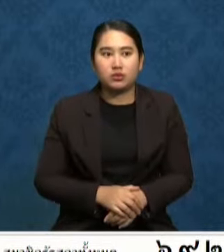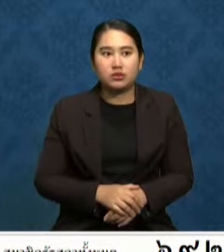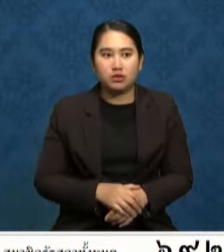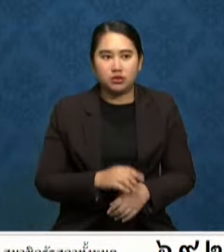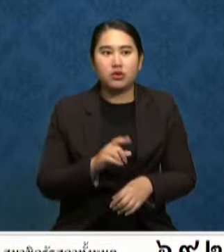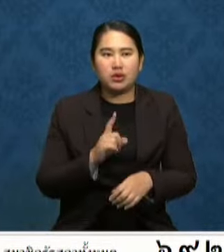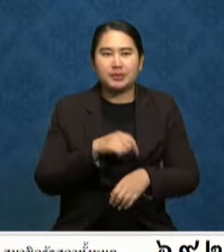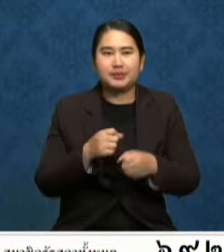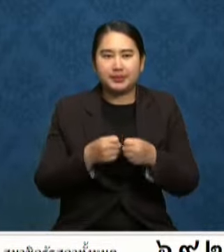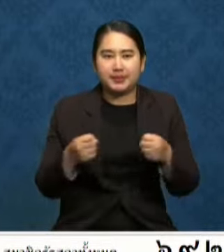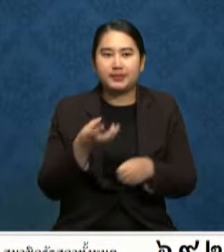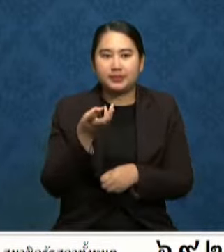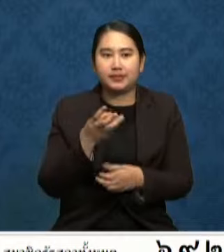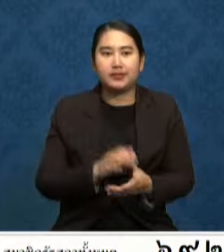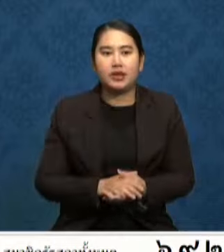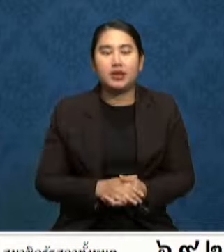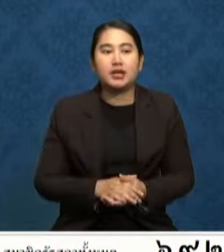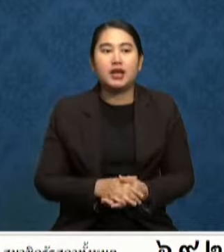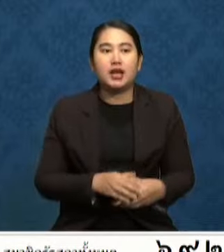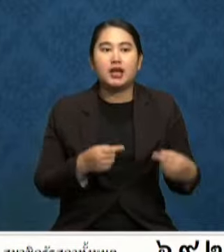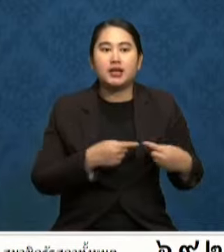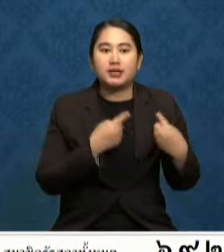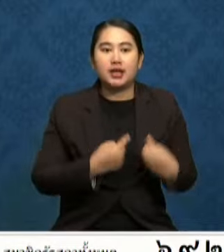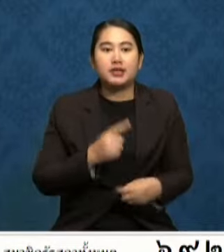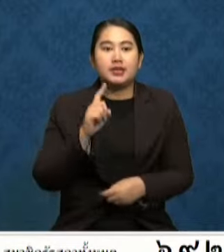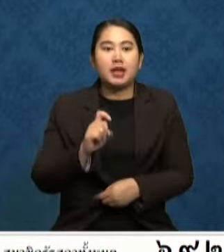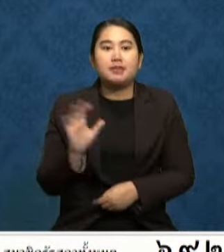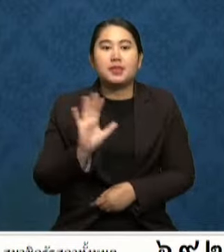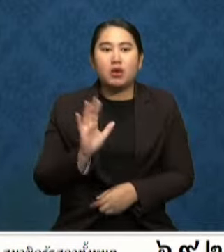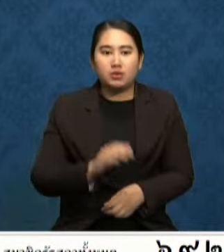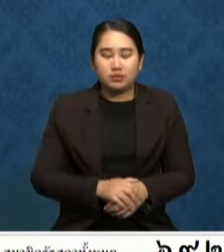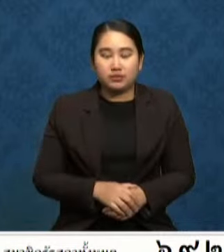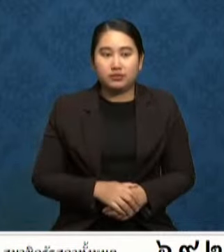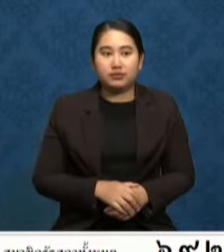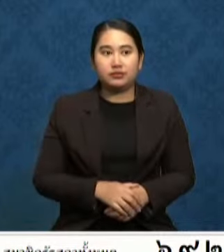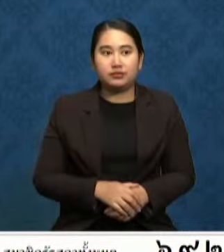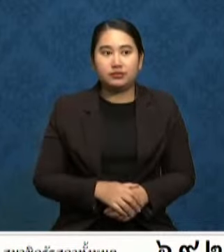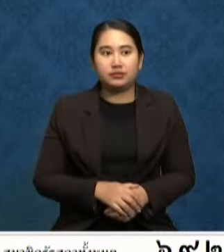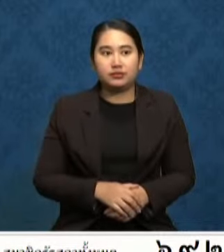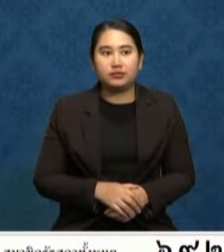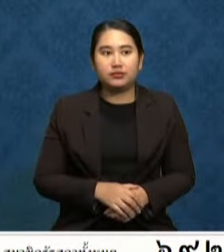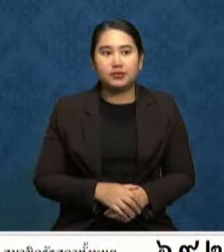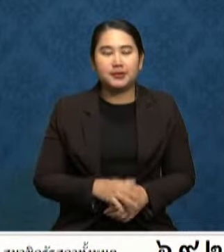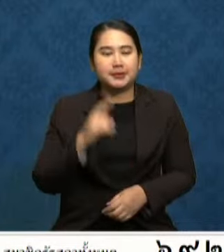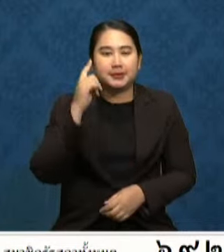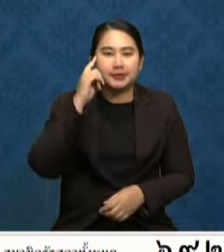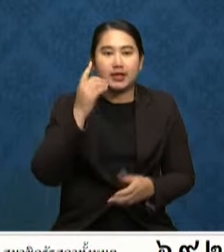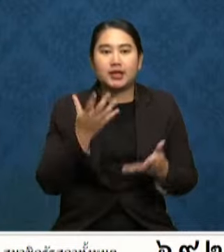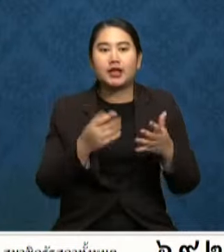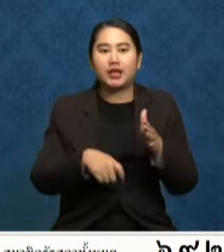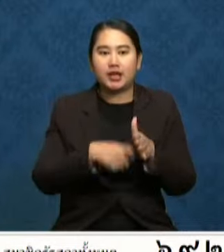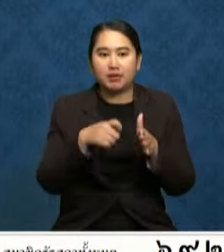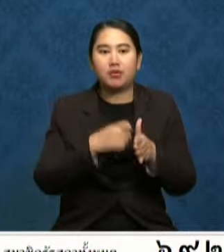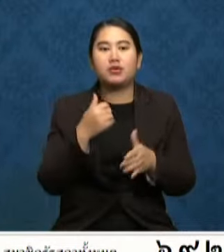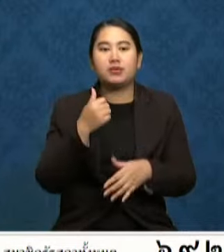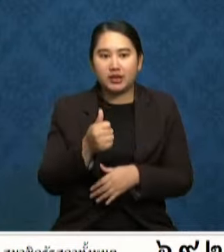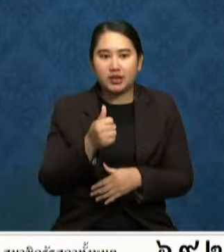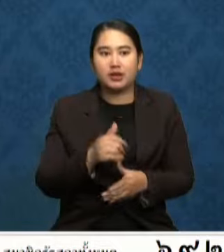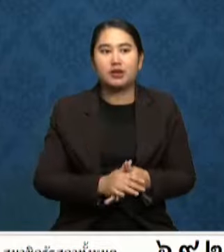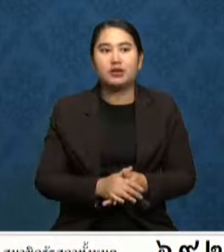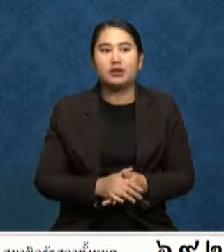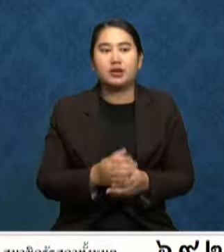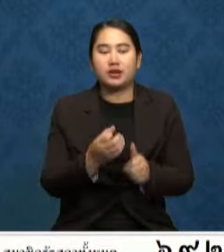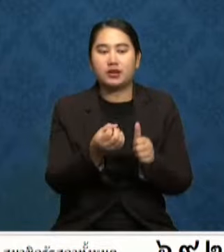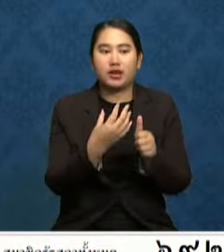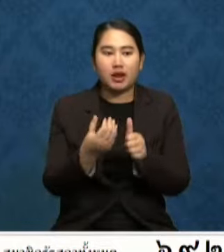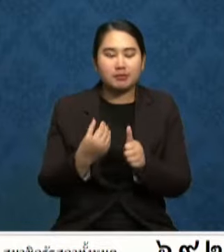ก็คต้องนดหน่งอยาไปเสยกำลงใจบางหลายคามคิดวันนี้ผมวามีเหุผลหลายขอ